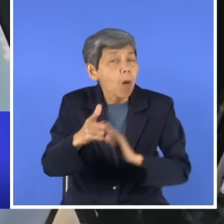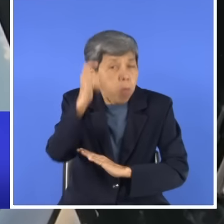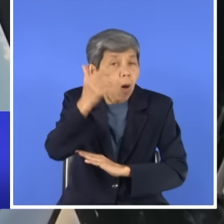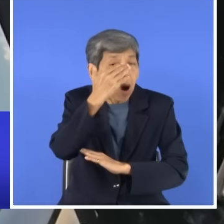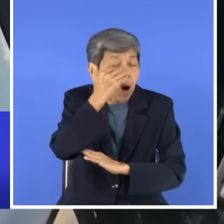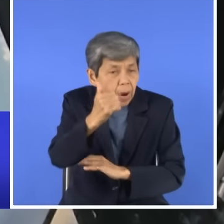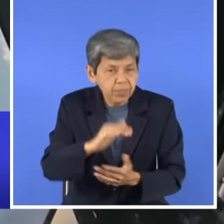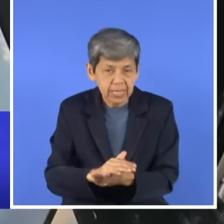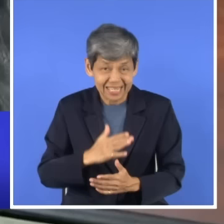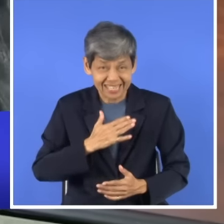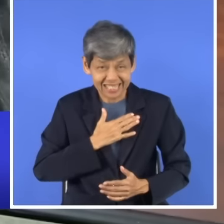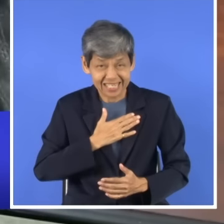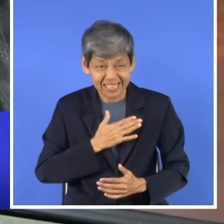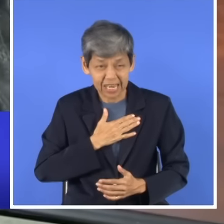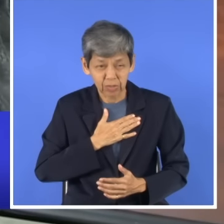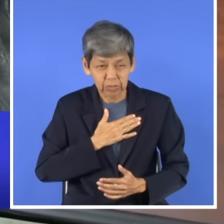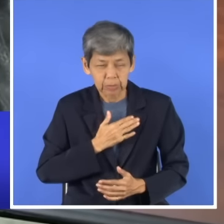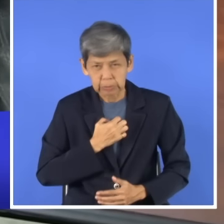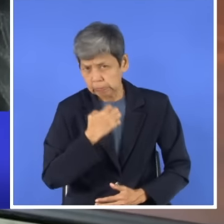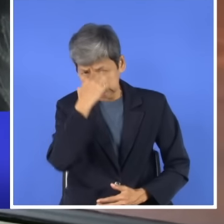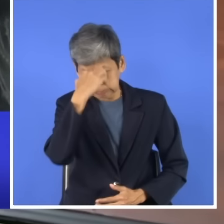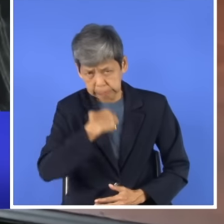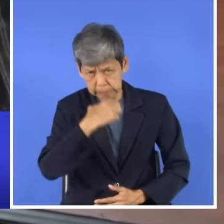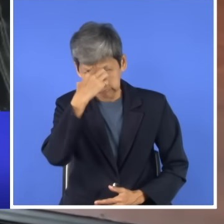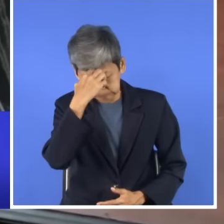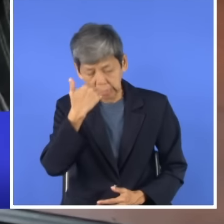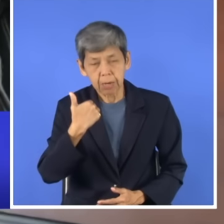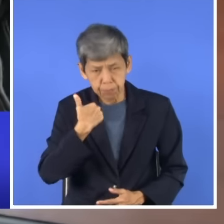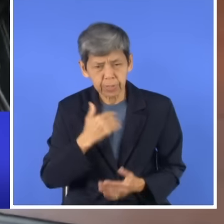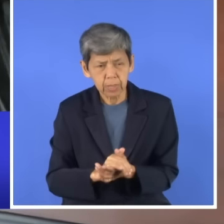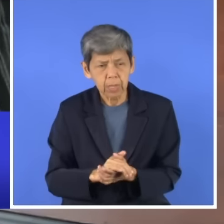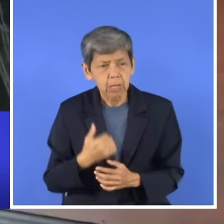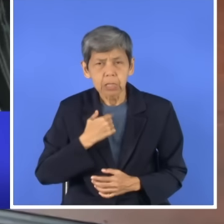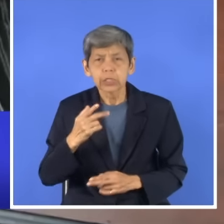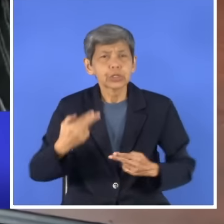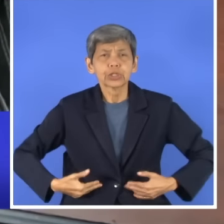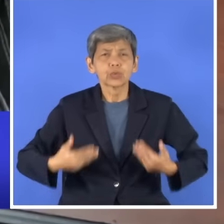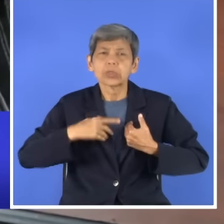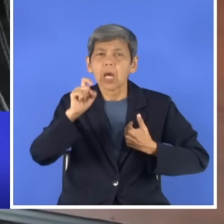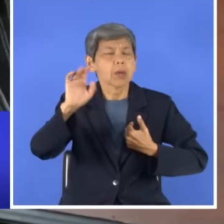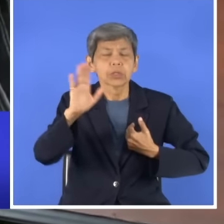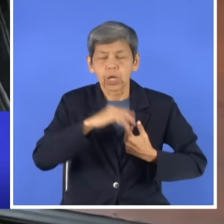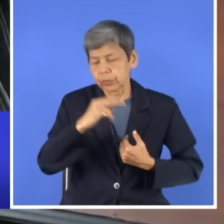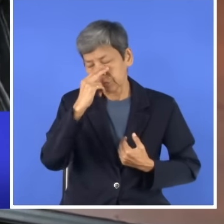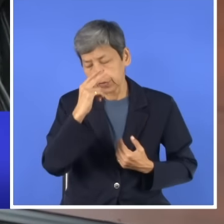แบบนั้นเพราะคือก็อาจจะฉุนน่ะมันก็โมโหน่ะแต่ไม่ได้หวังเอาชีวิตคนขับฟังหน่อยค่